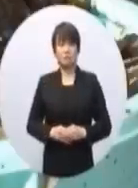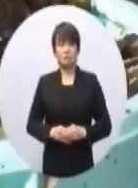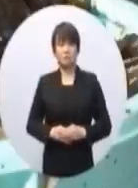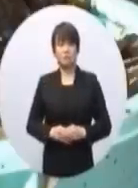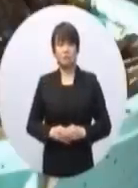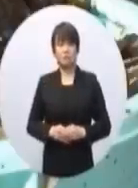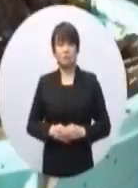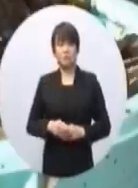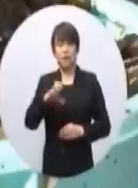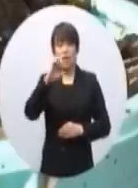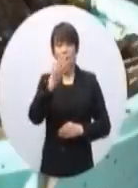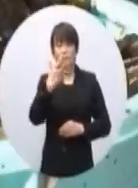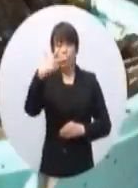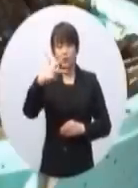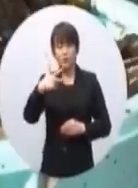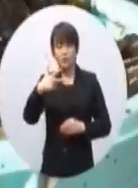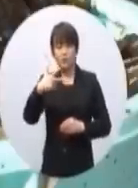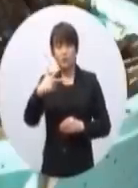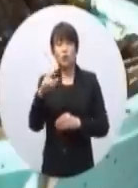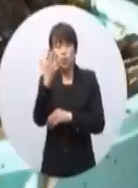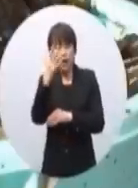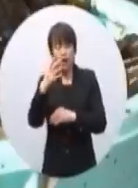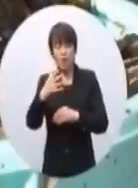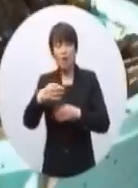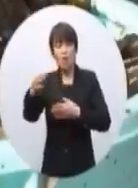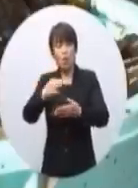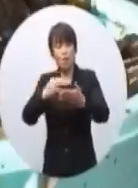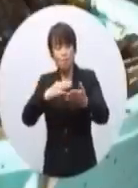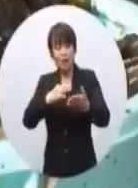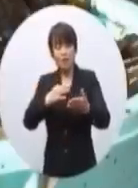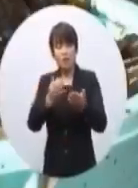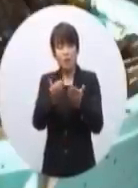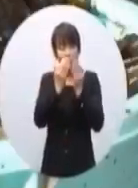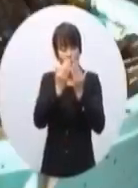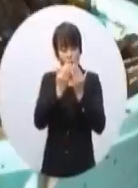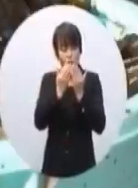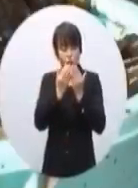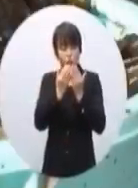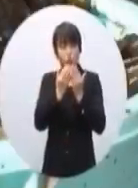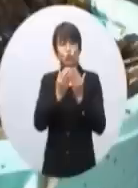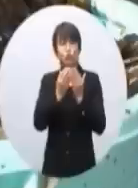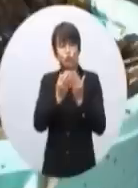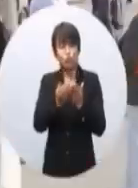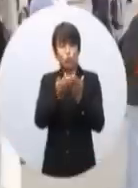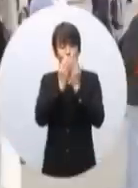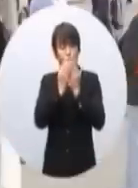烏帽子わかめの直売をはじめ、わかめの味噌汁の試食などを行います